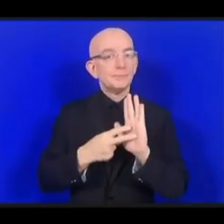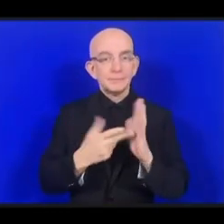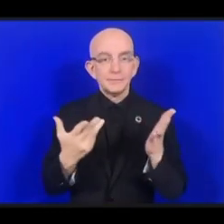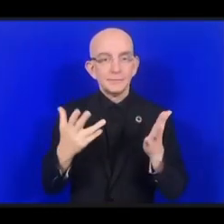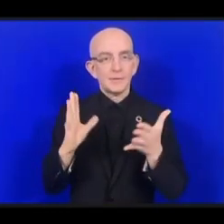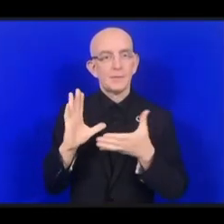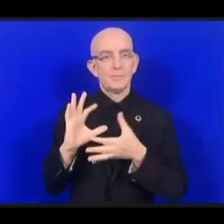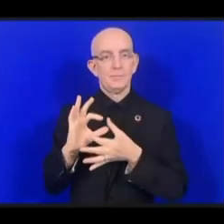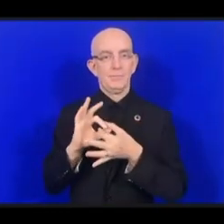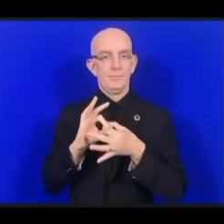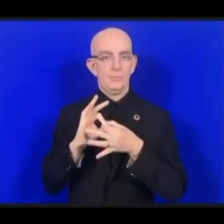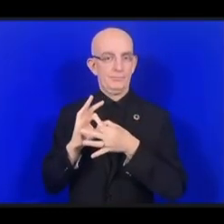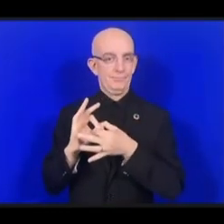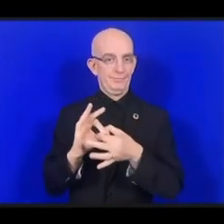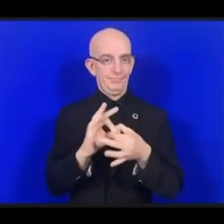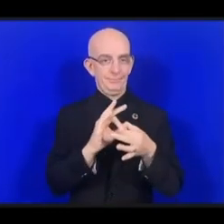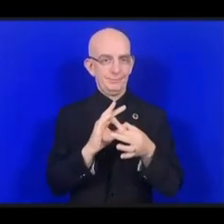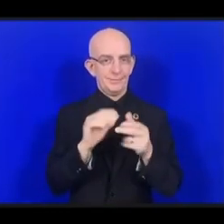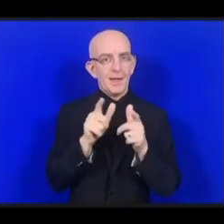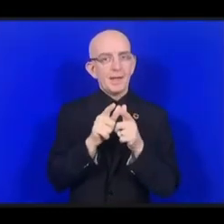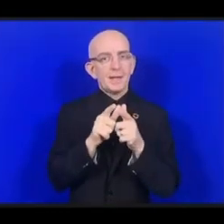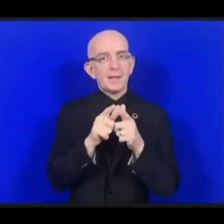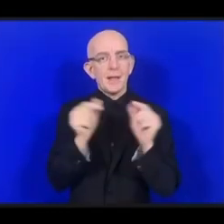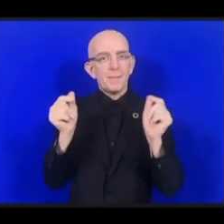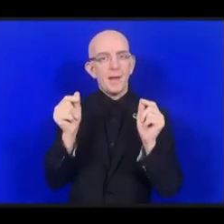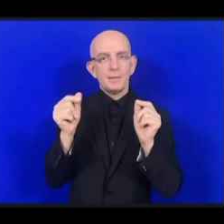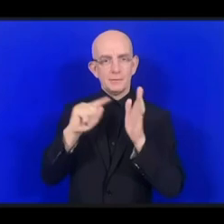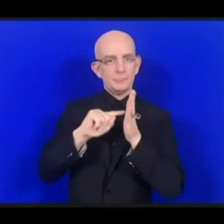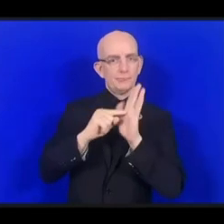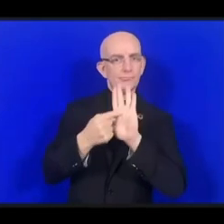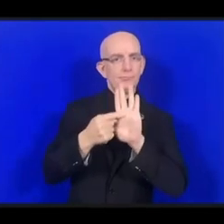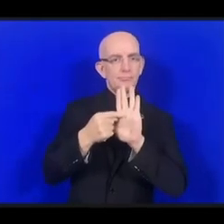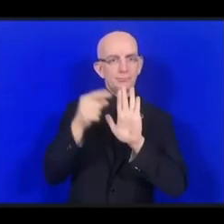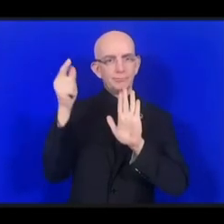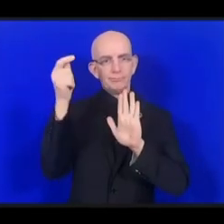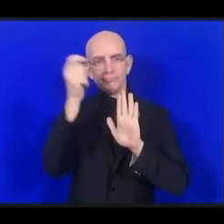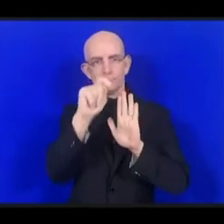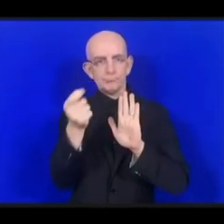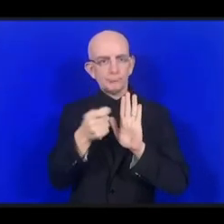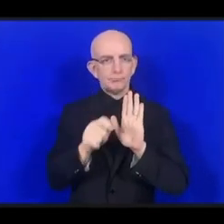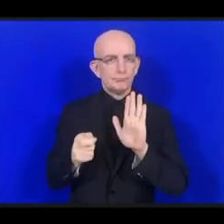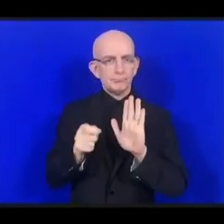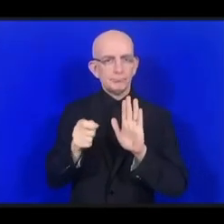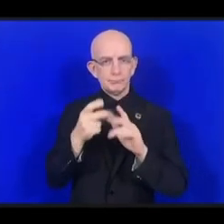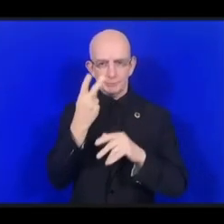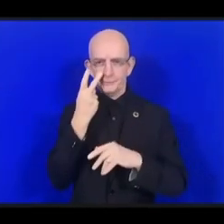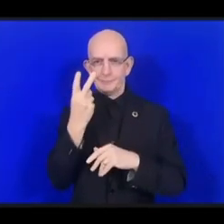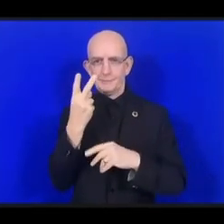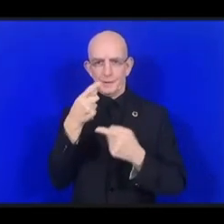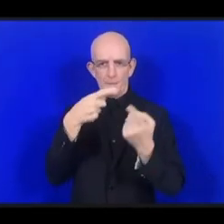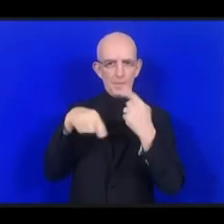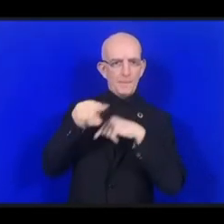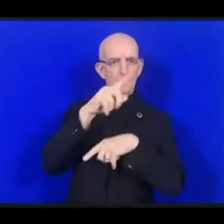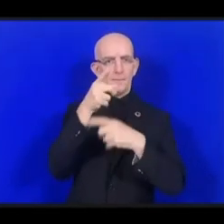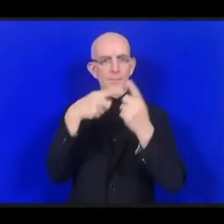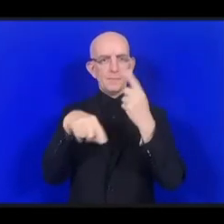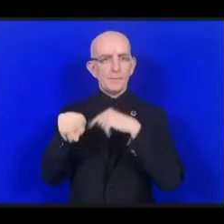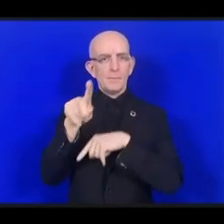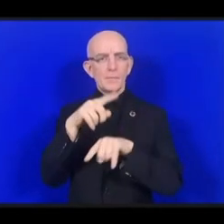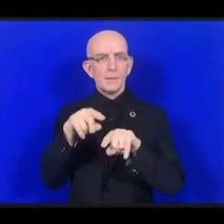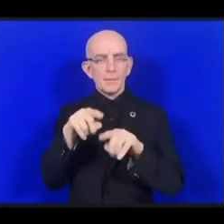ということからできておりましてその反という字がえ音を表しバ